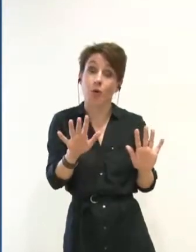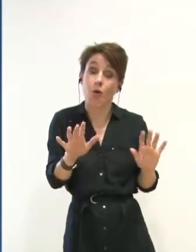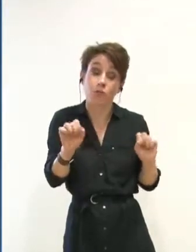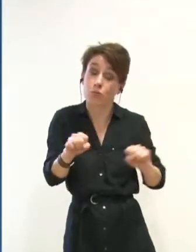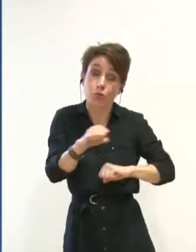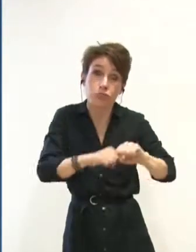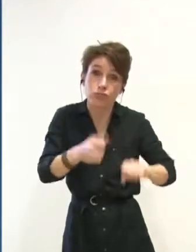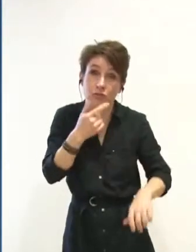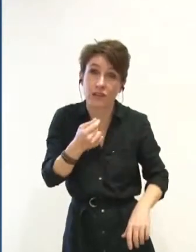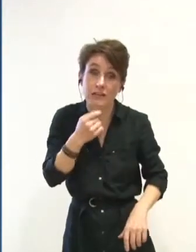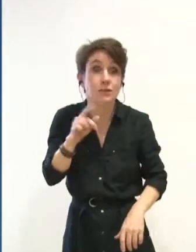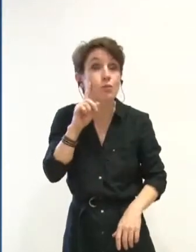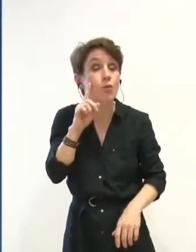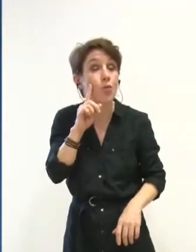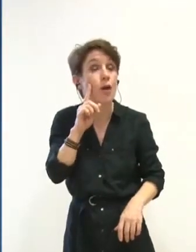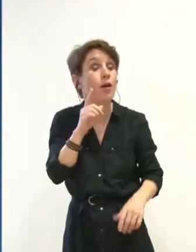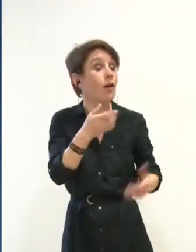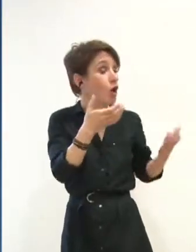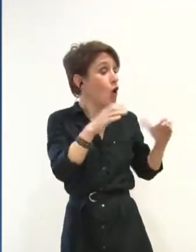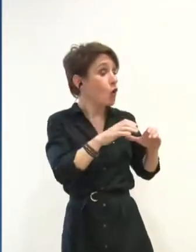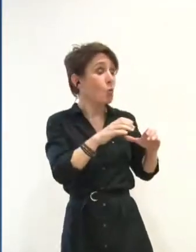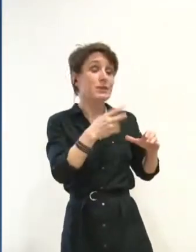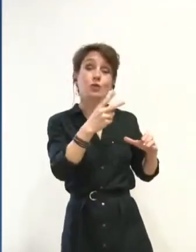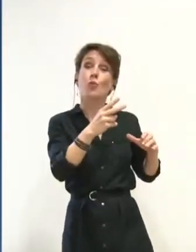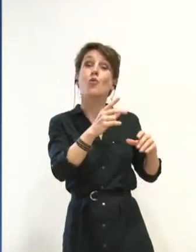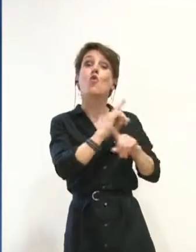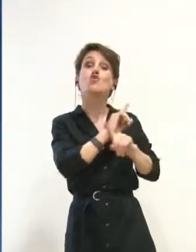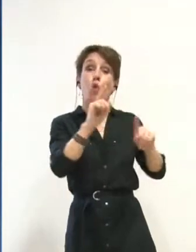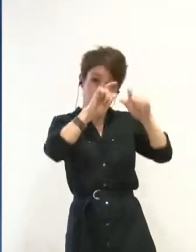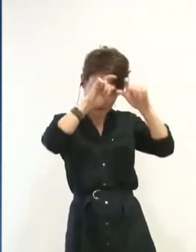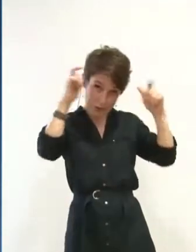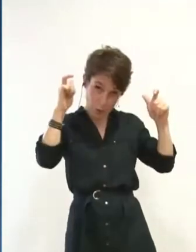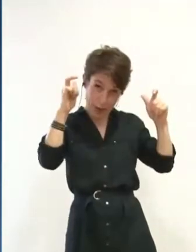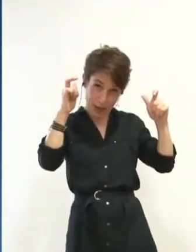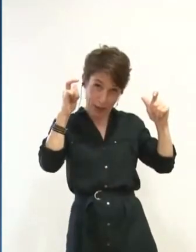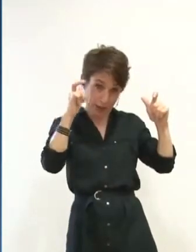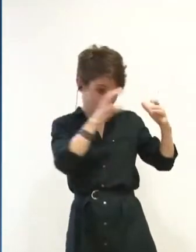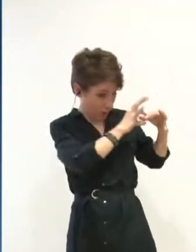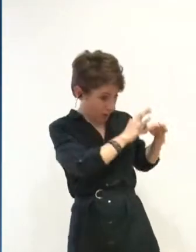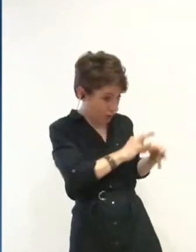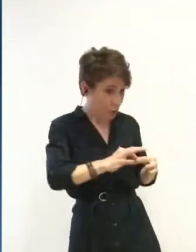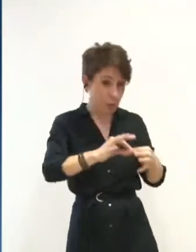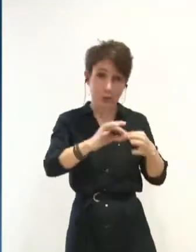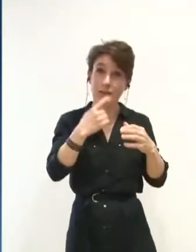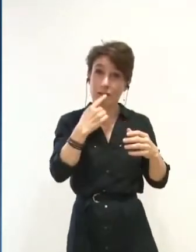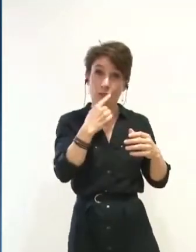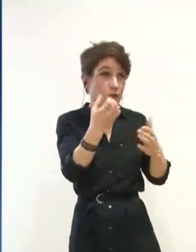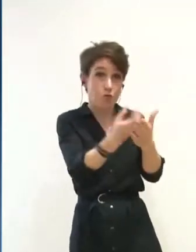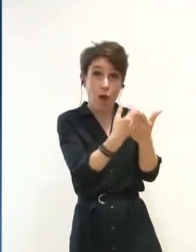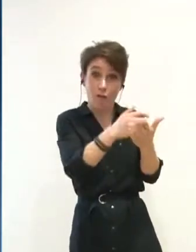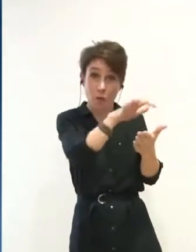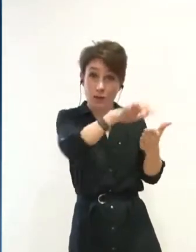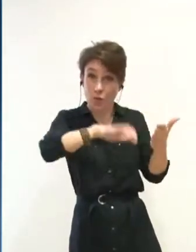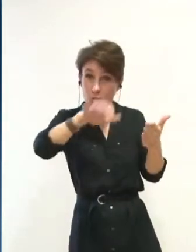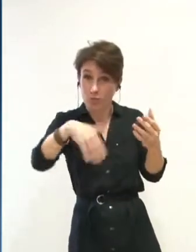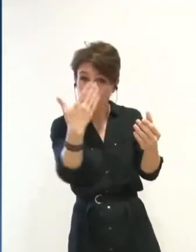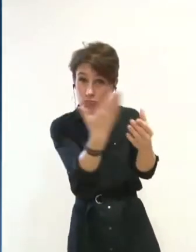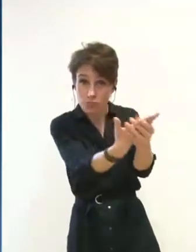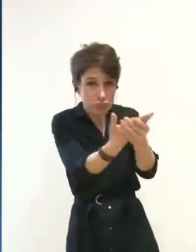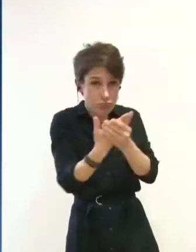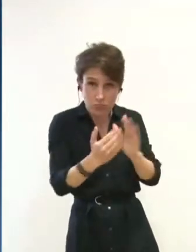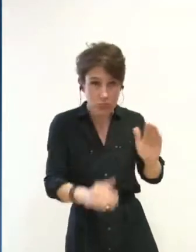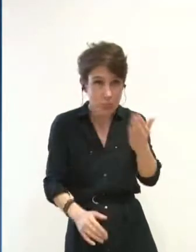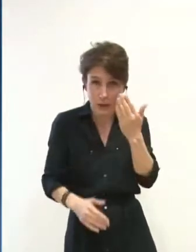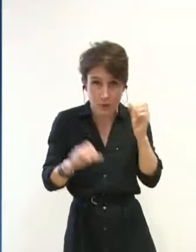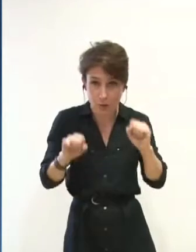poursuivi la tenue de la commission des non-titulaires, vous devriez avoir l'ensemble des éléments à nous présenter. Et très franchement, je crois